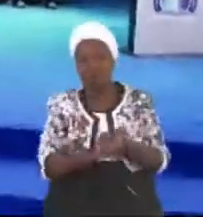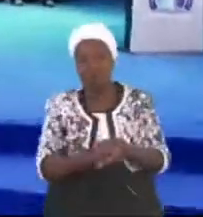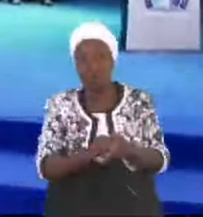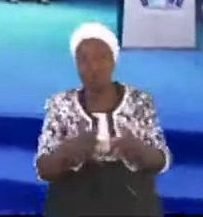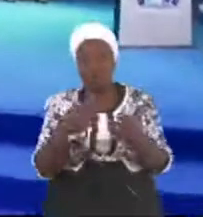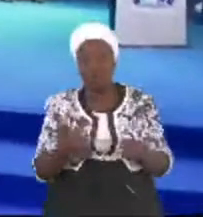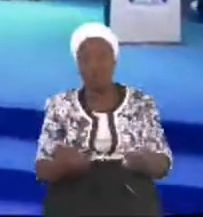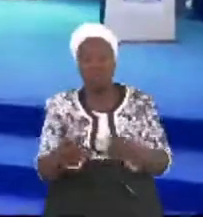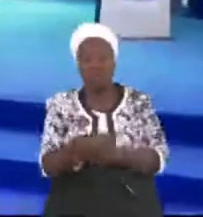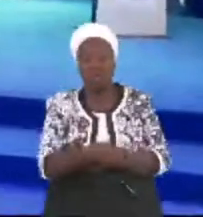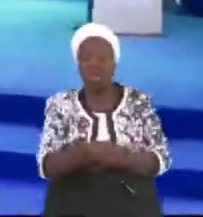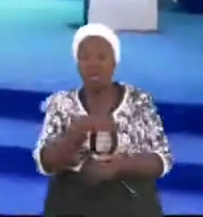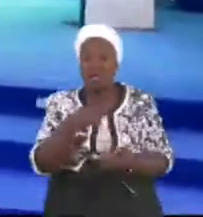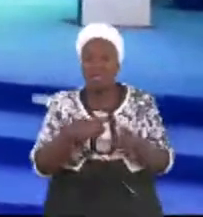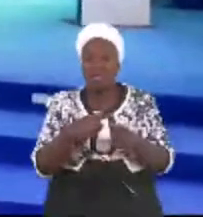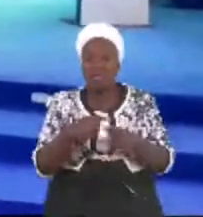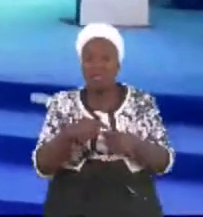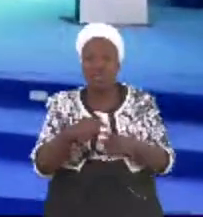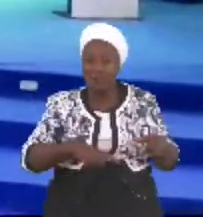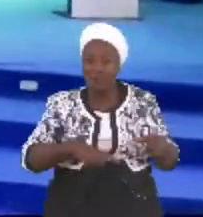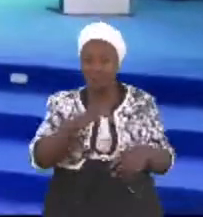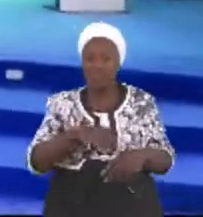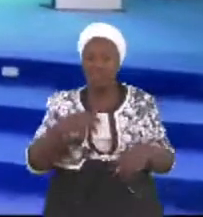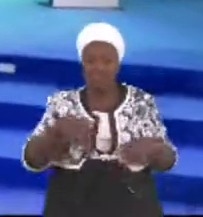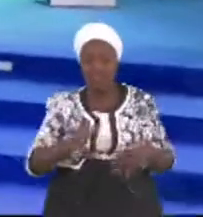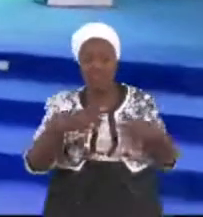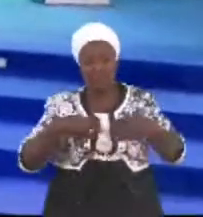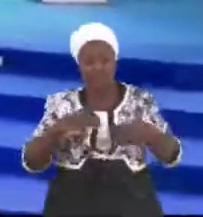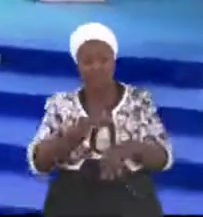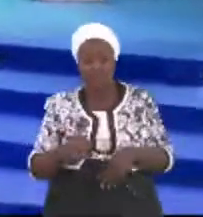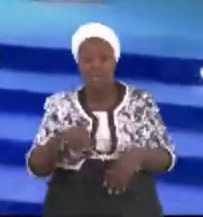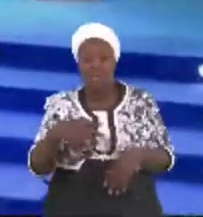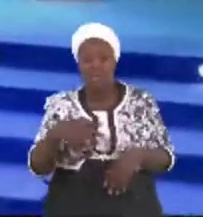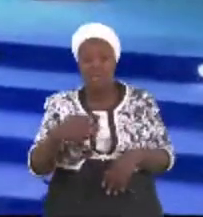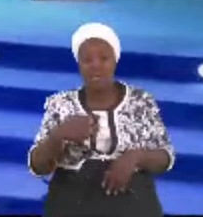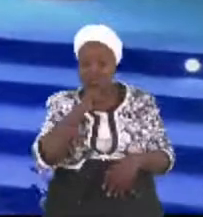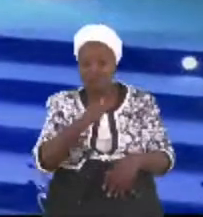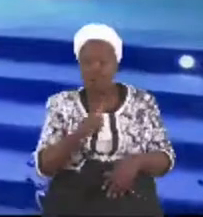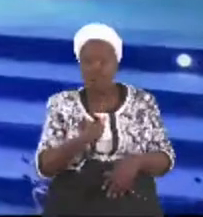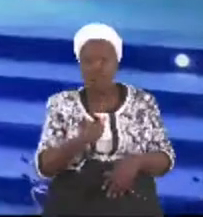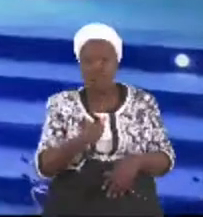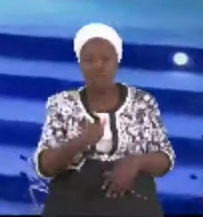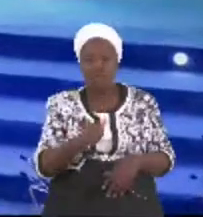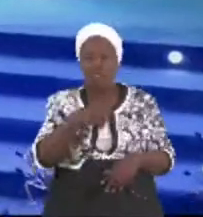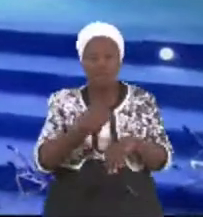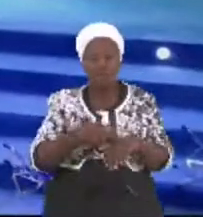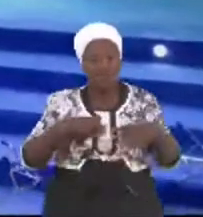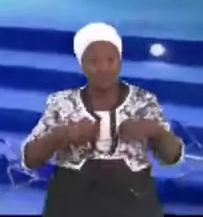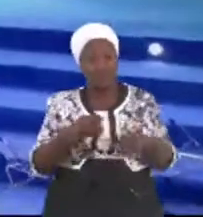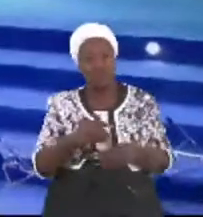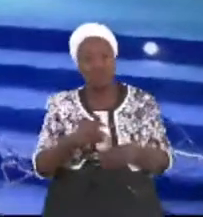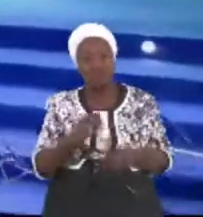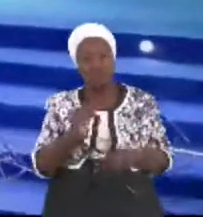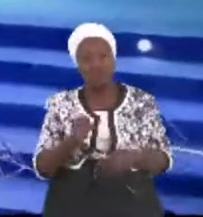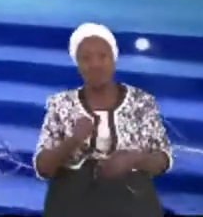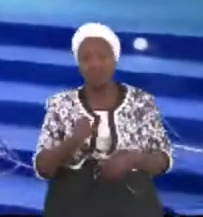Seigneur continue à purifier les impurs et continue à guérir les incurables. Nous venons à la